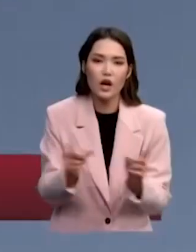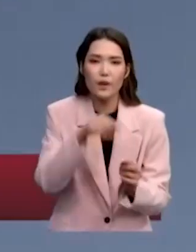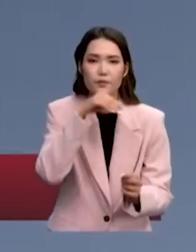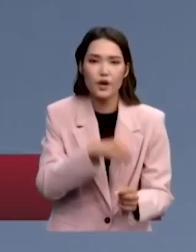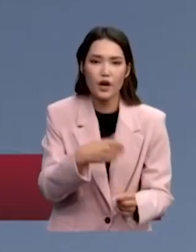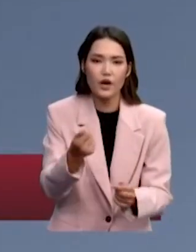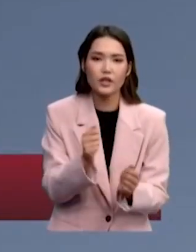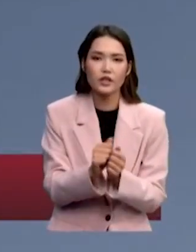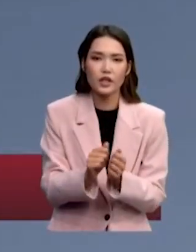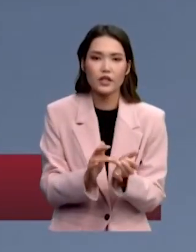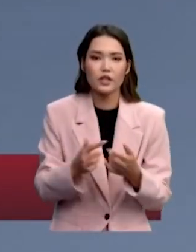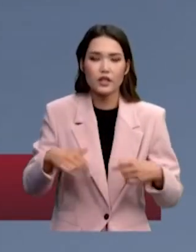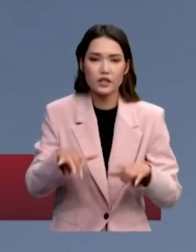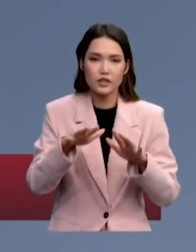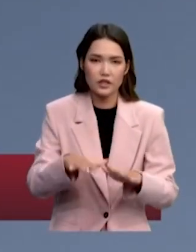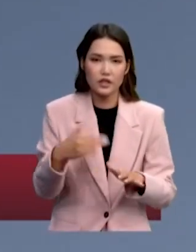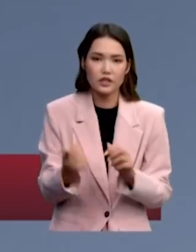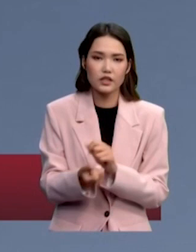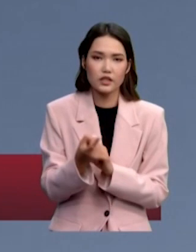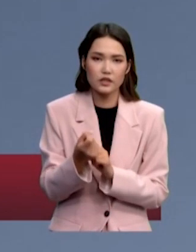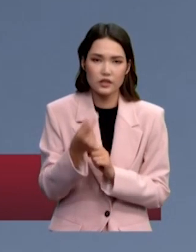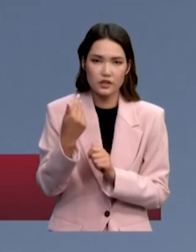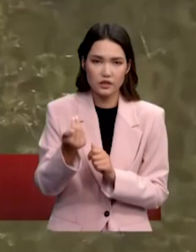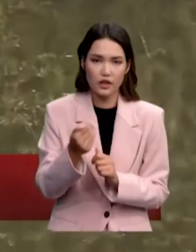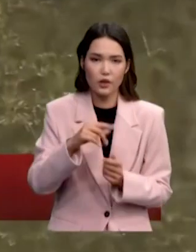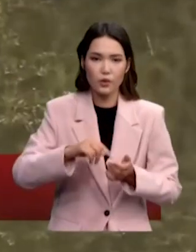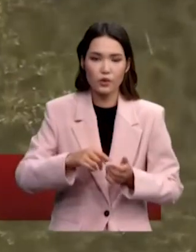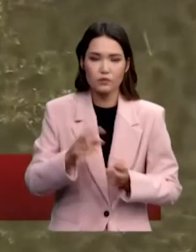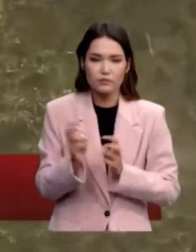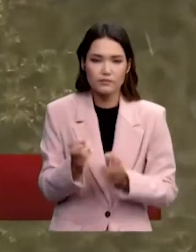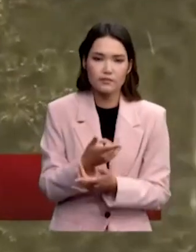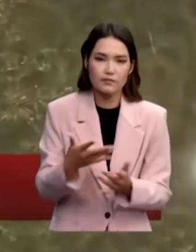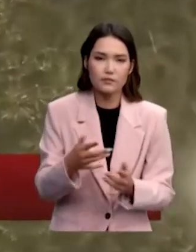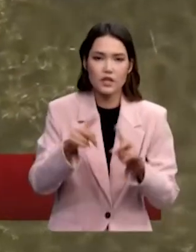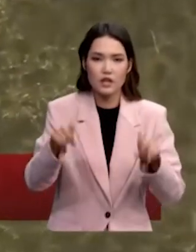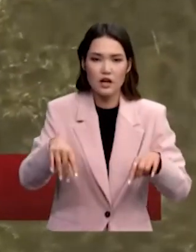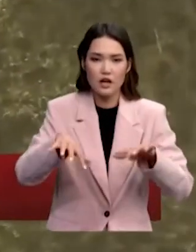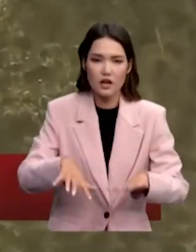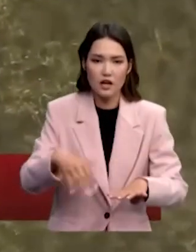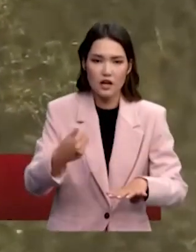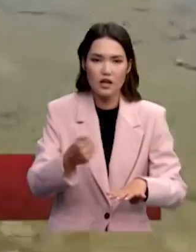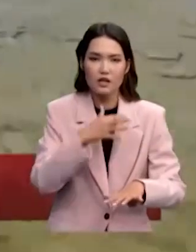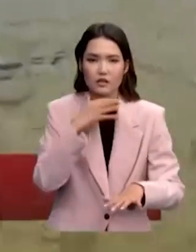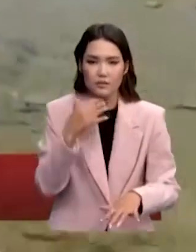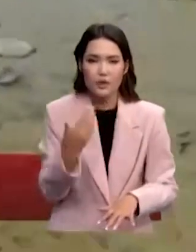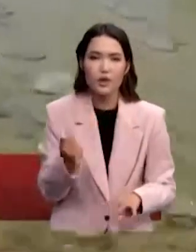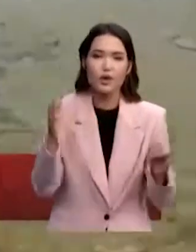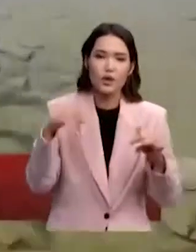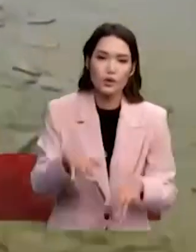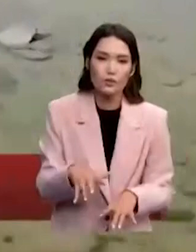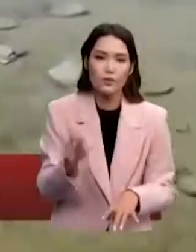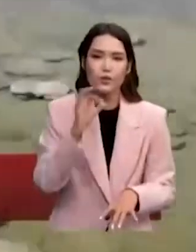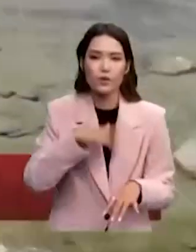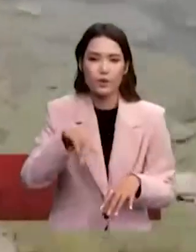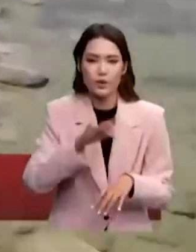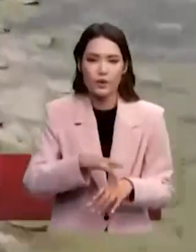плотность и скорость ветра на полуострове являются подходящими из всех стран Евразии. Плюс к этому Актау – морские ворота страны и имеет